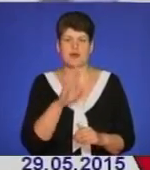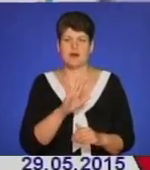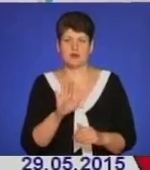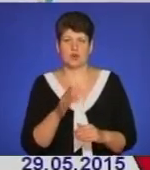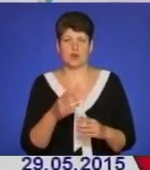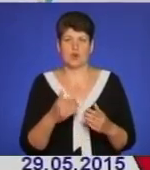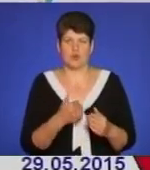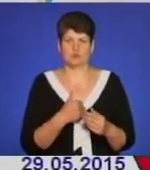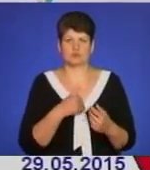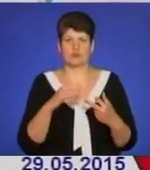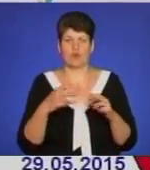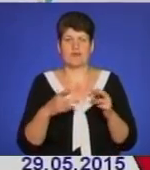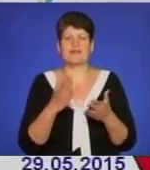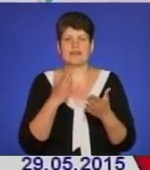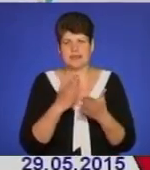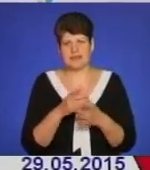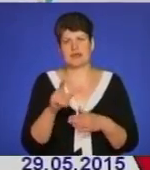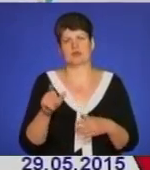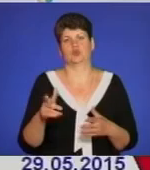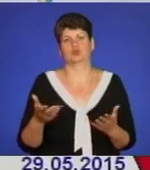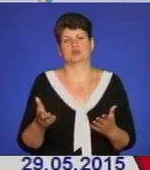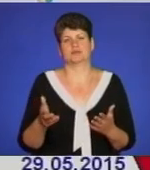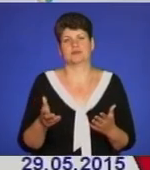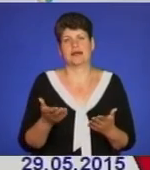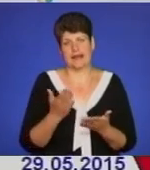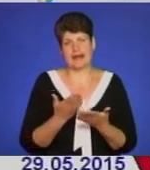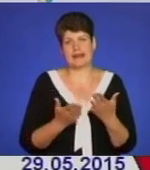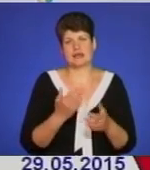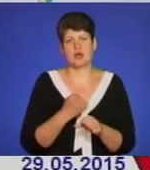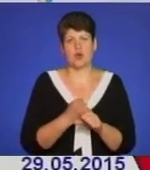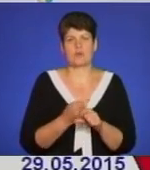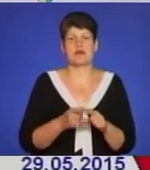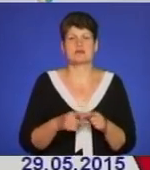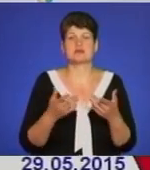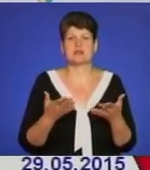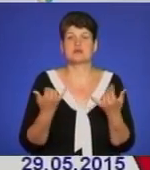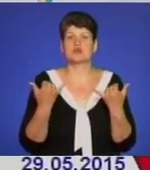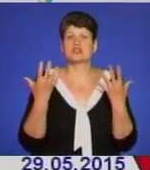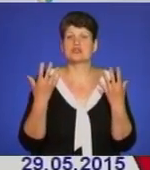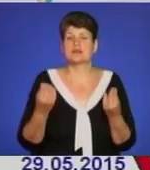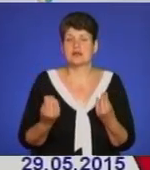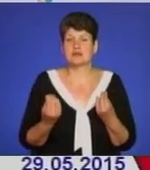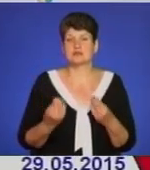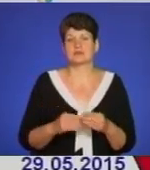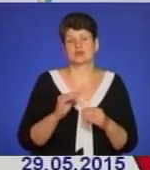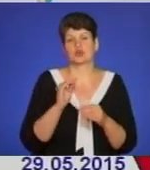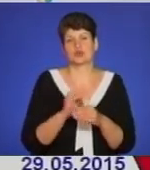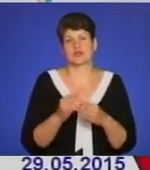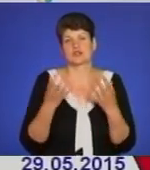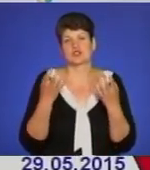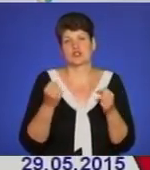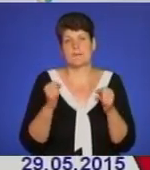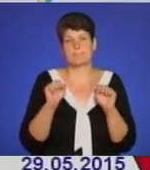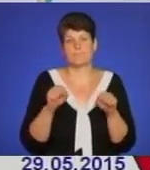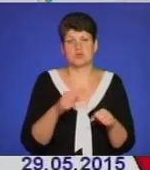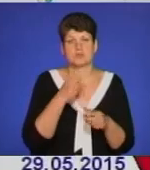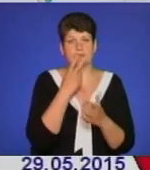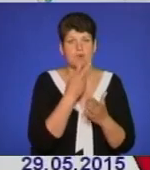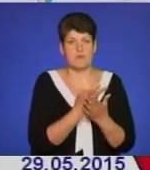але є люди, так, які роблять це. Ну, на сьогоднішній день ми додали ще, можете там